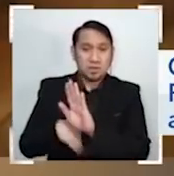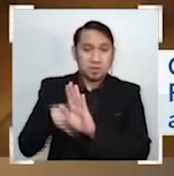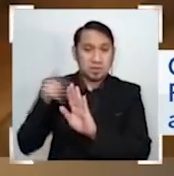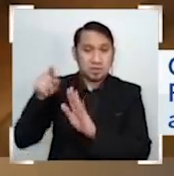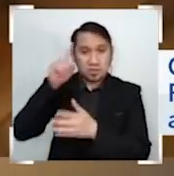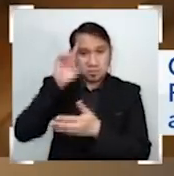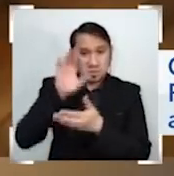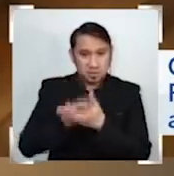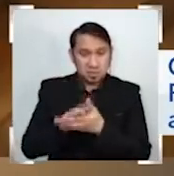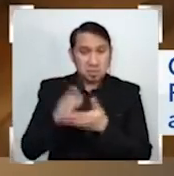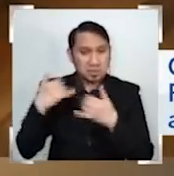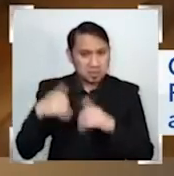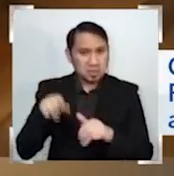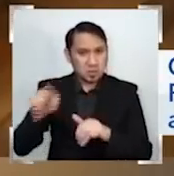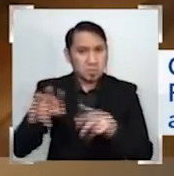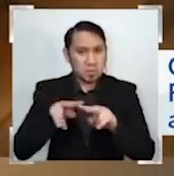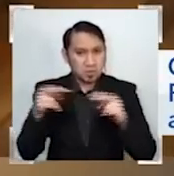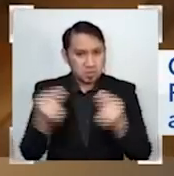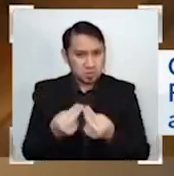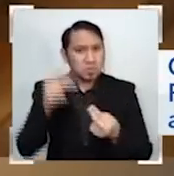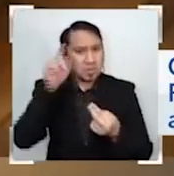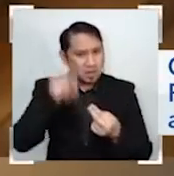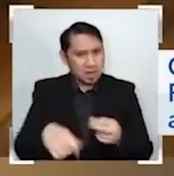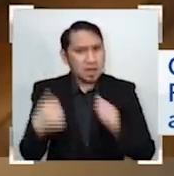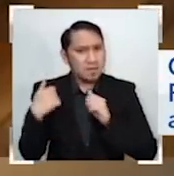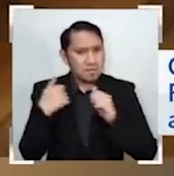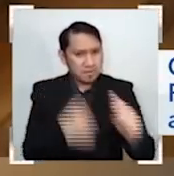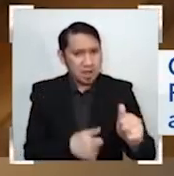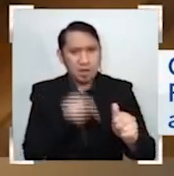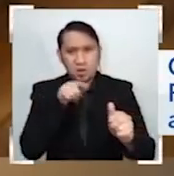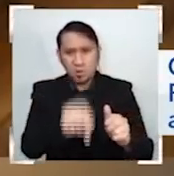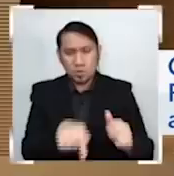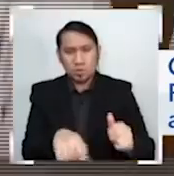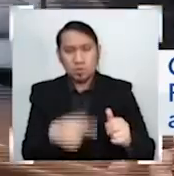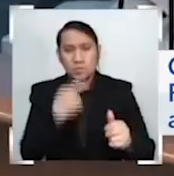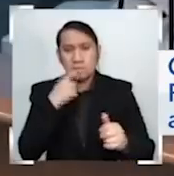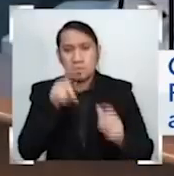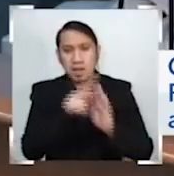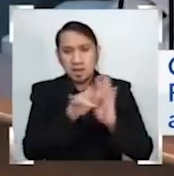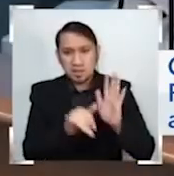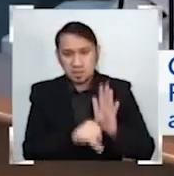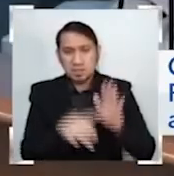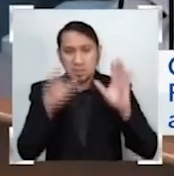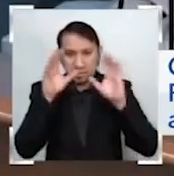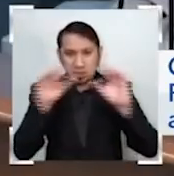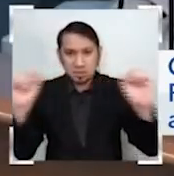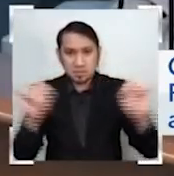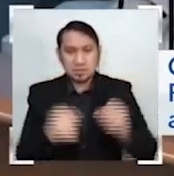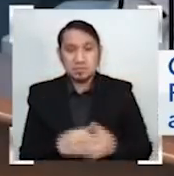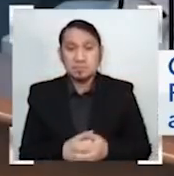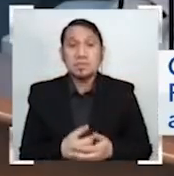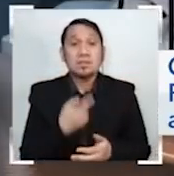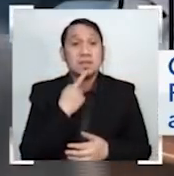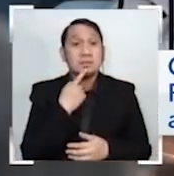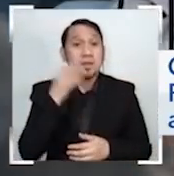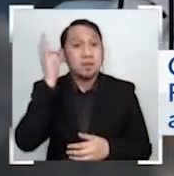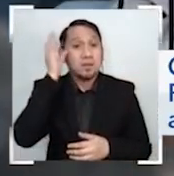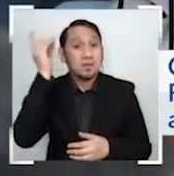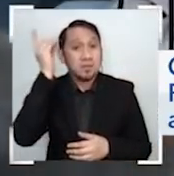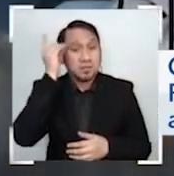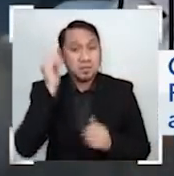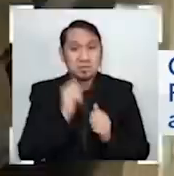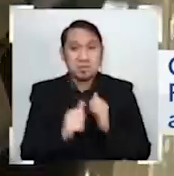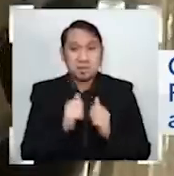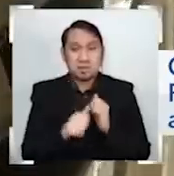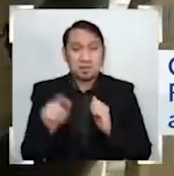dapat sundin niya ang pulisiya ng administrasyon. Otherwise, she has no business staying there. Una nang sinabi ni Drilon na sampal sa gobyerno ang patuloy